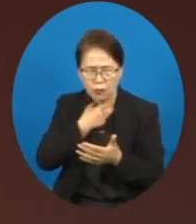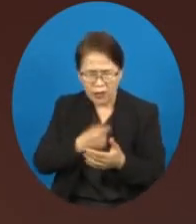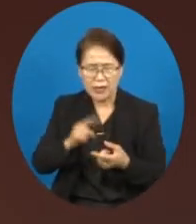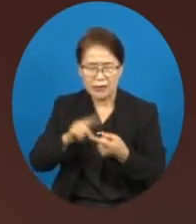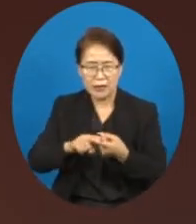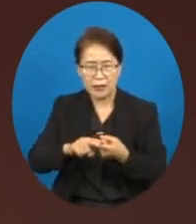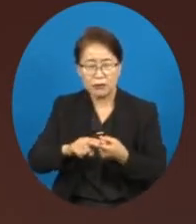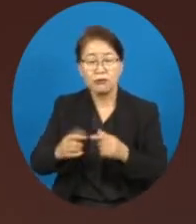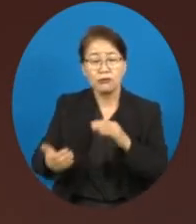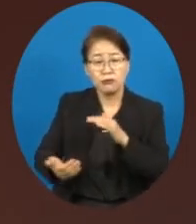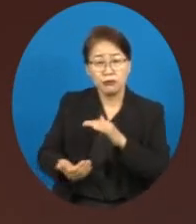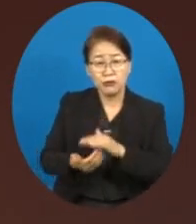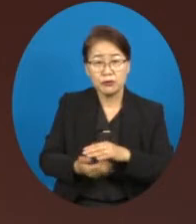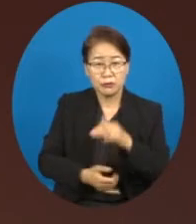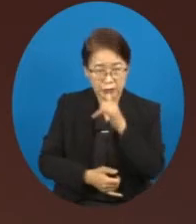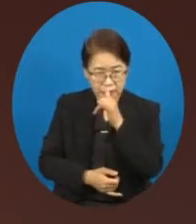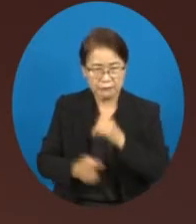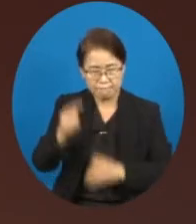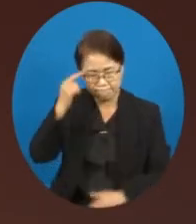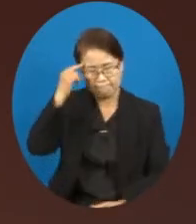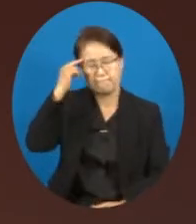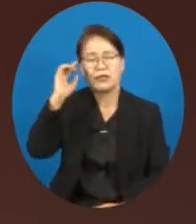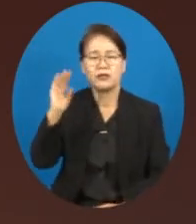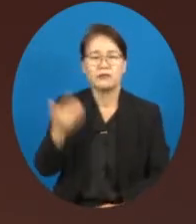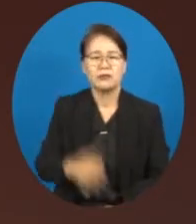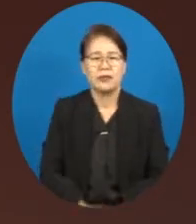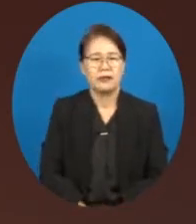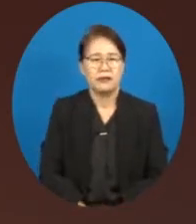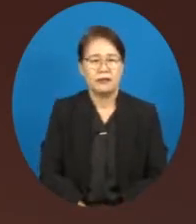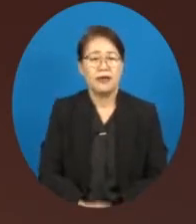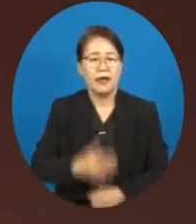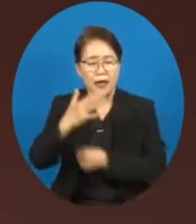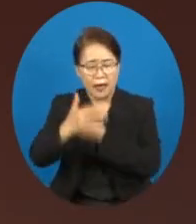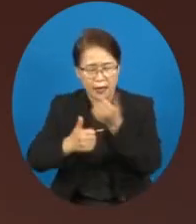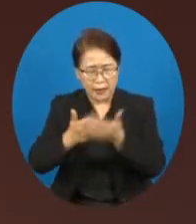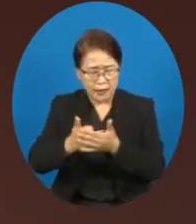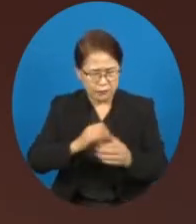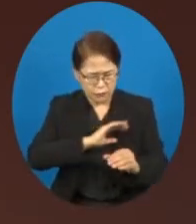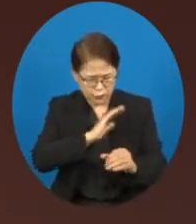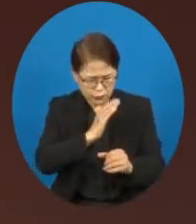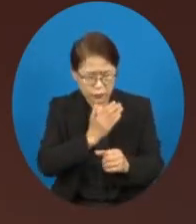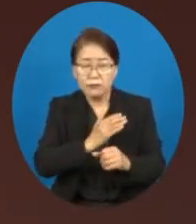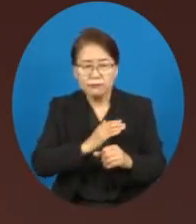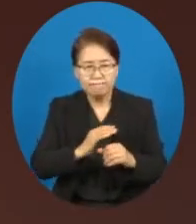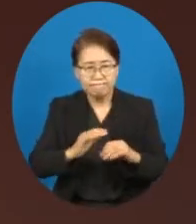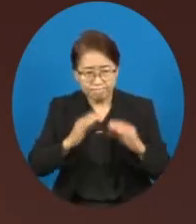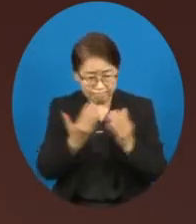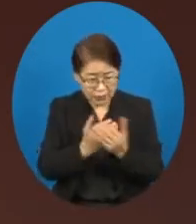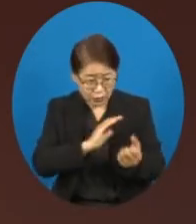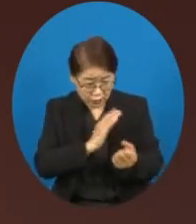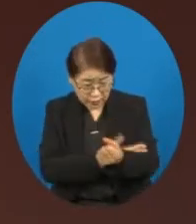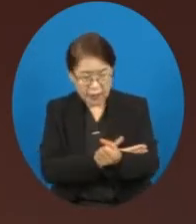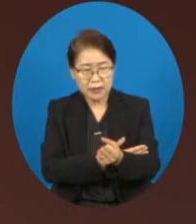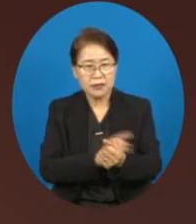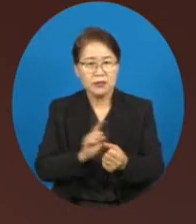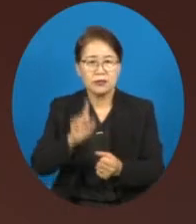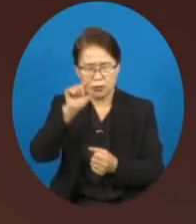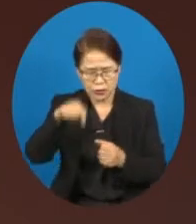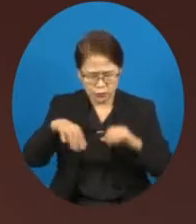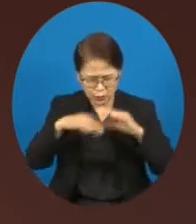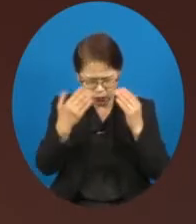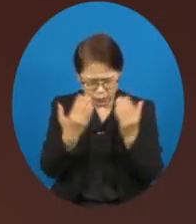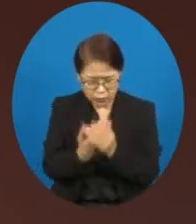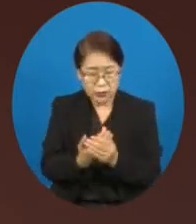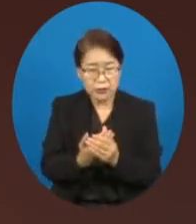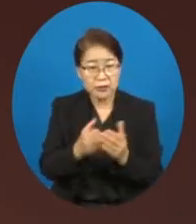수가 있습니다. 우리 하나님은 전능하신 분이십니다. 우리 하나님은 천지만물을